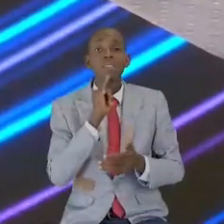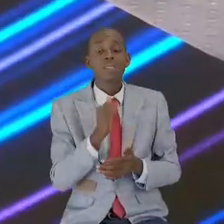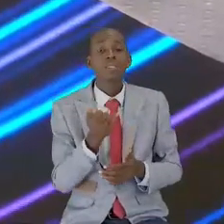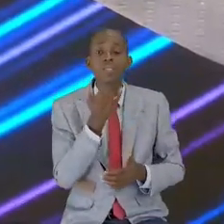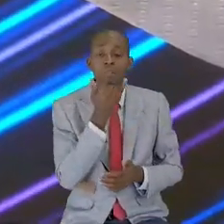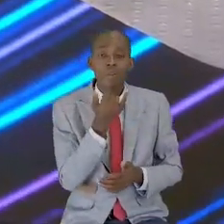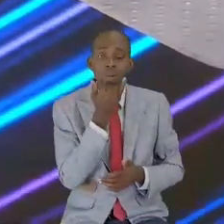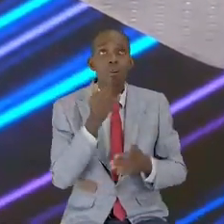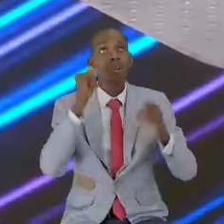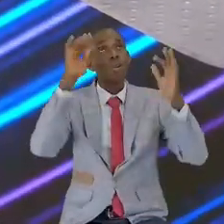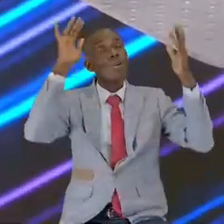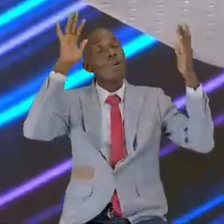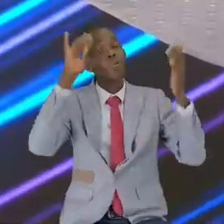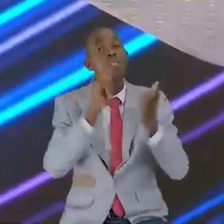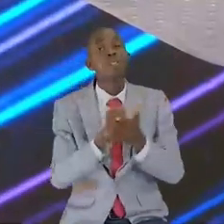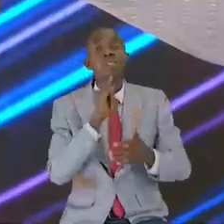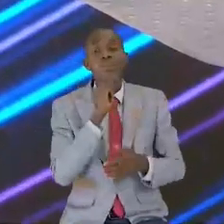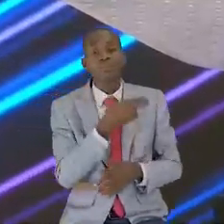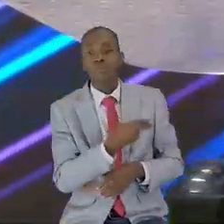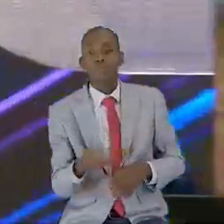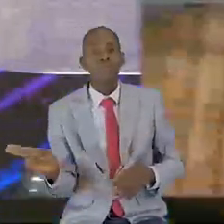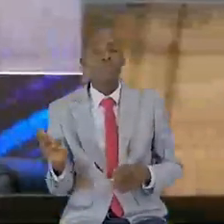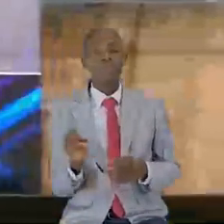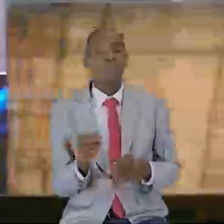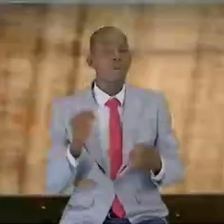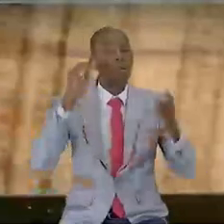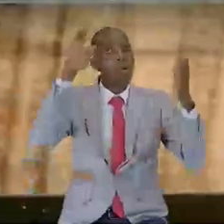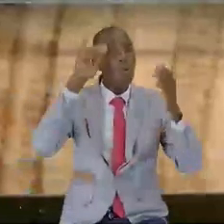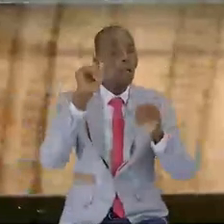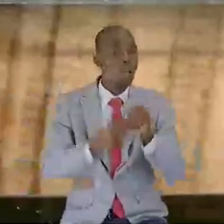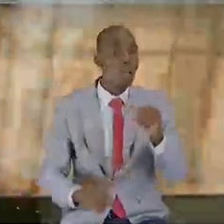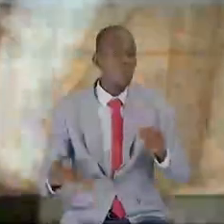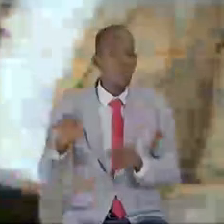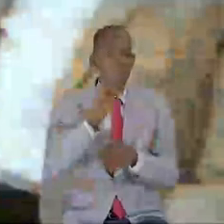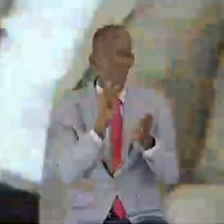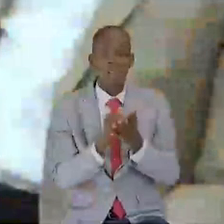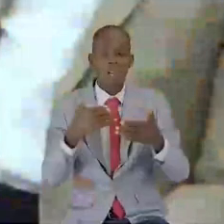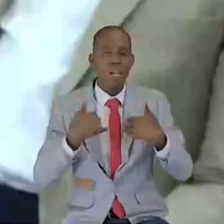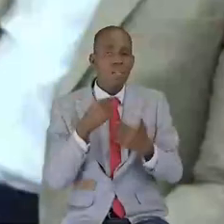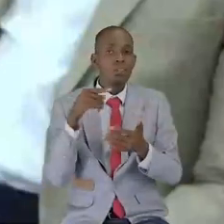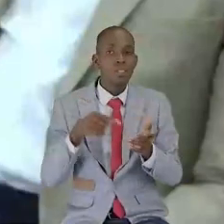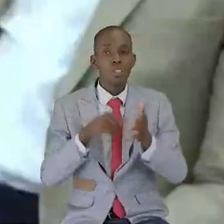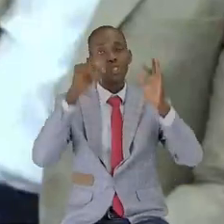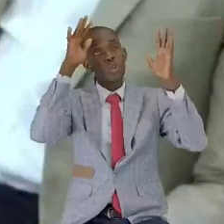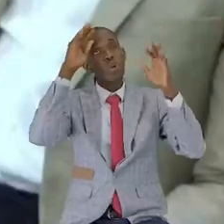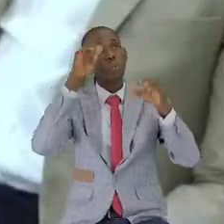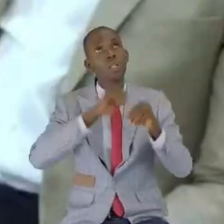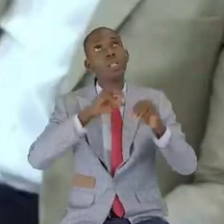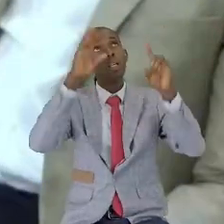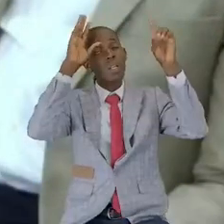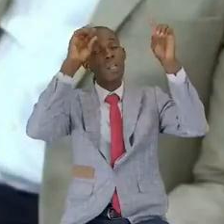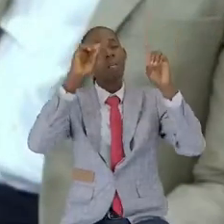expérience pourrie. Elle ne sera pas accomplie. Quiconque a cette espérance en lui se